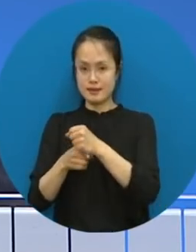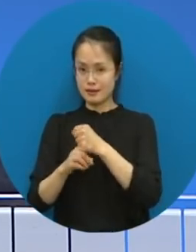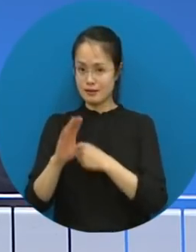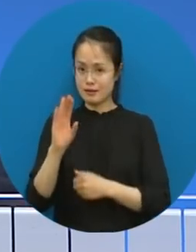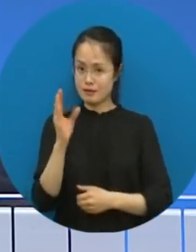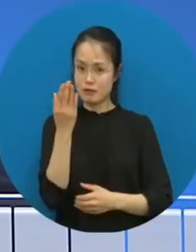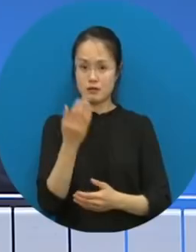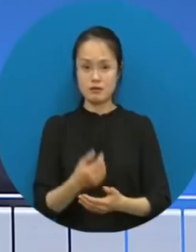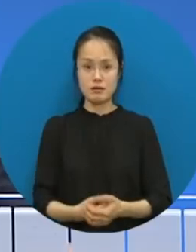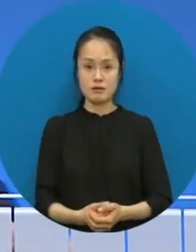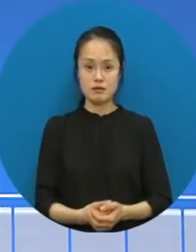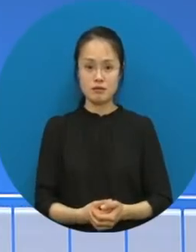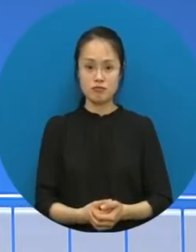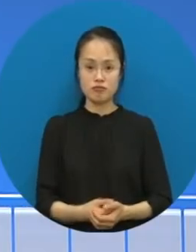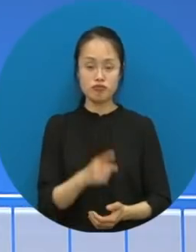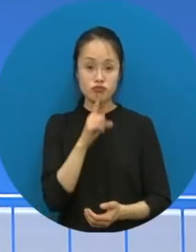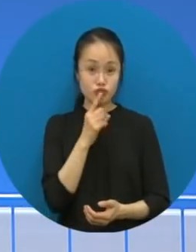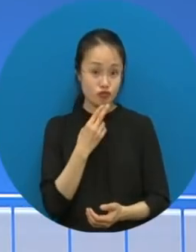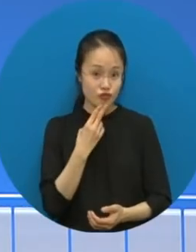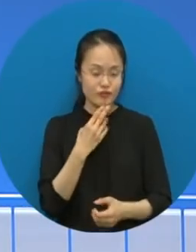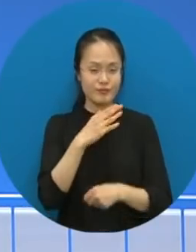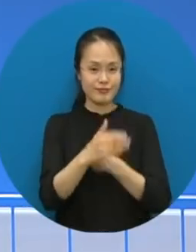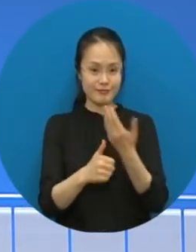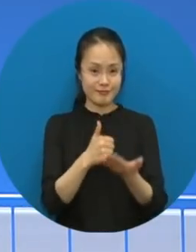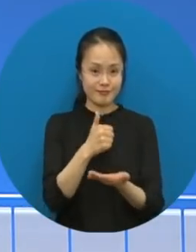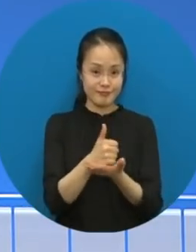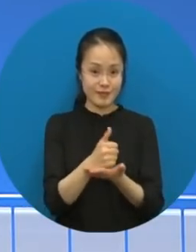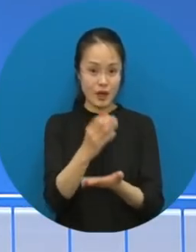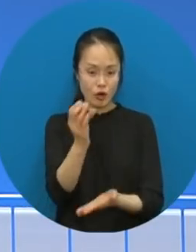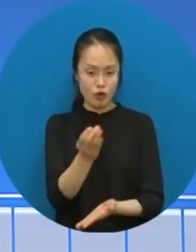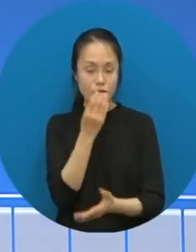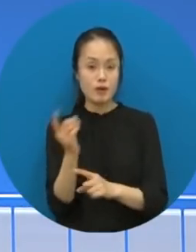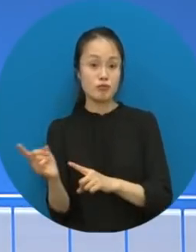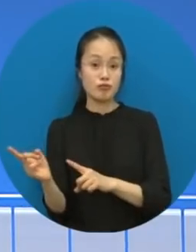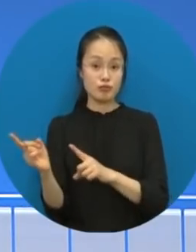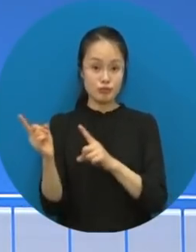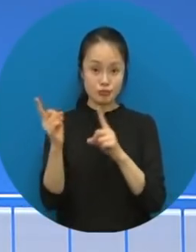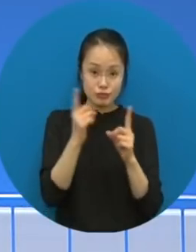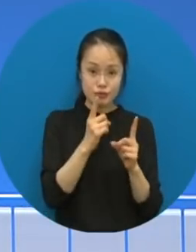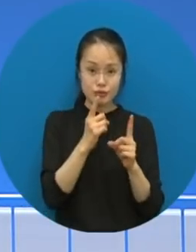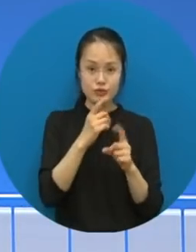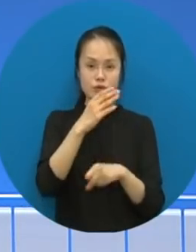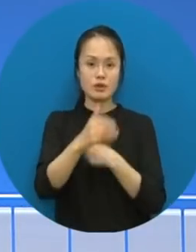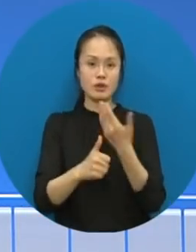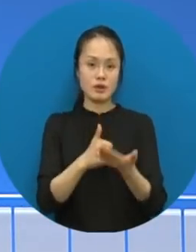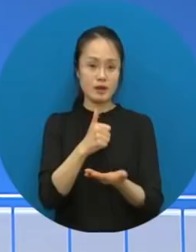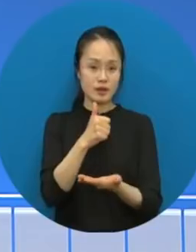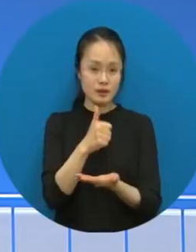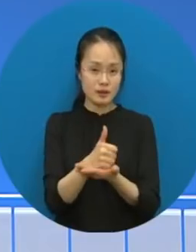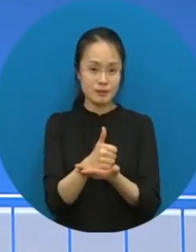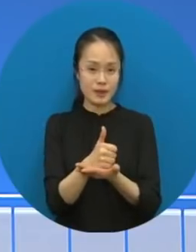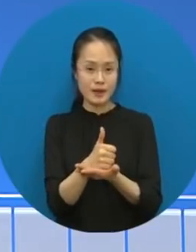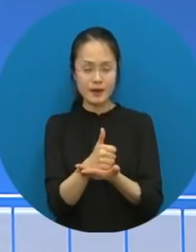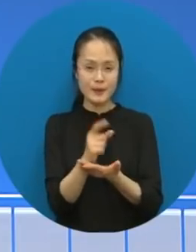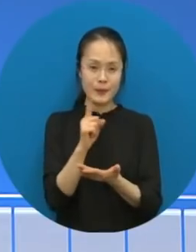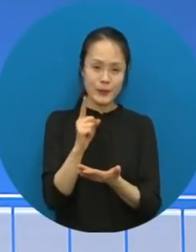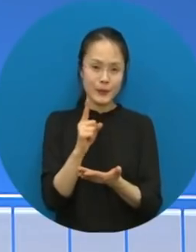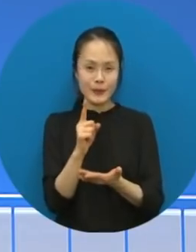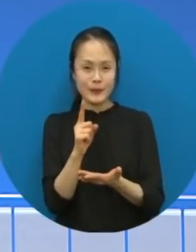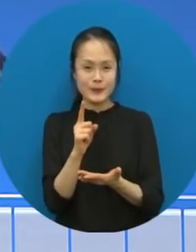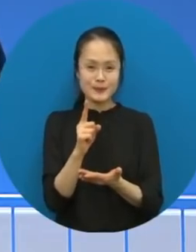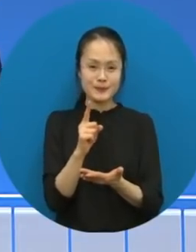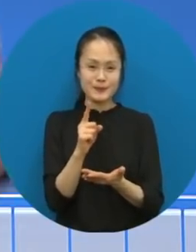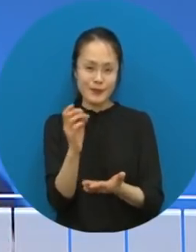물론 하나님께서 하나님의 거룩한 부흥과 하나님의 거룩한 거품과 같은 흥분과